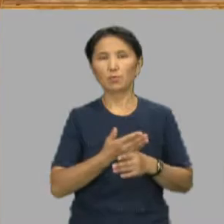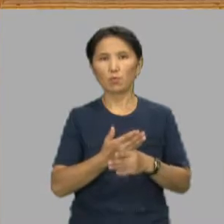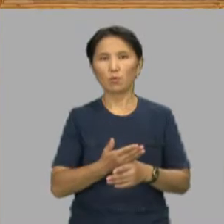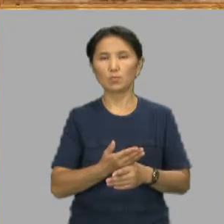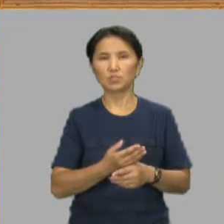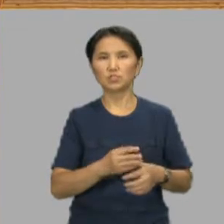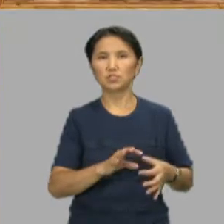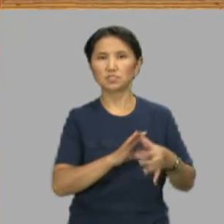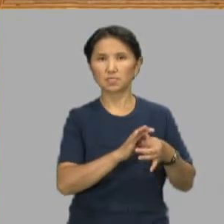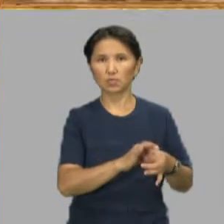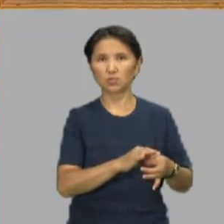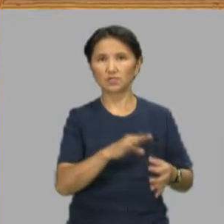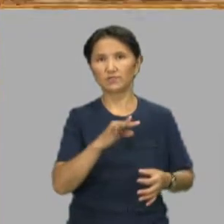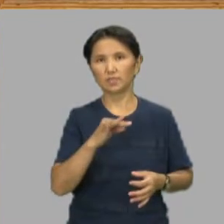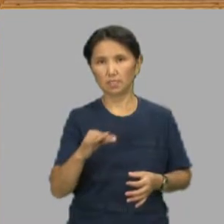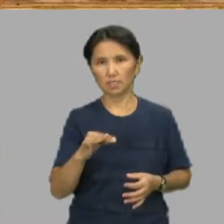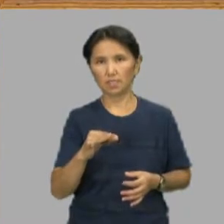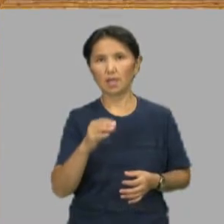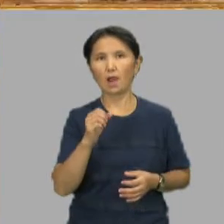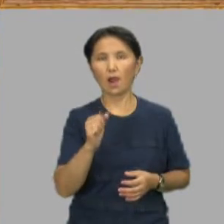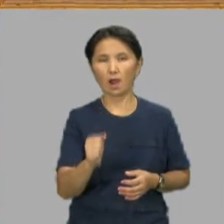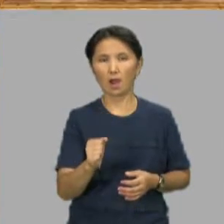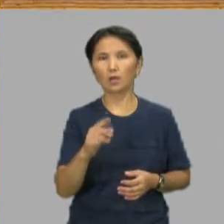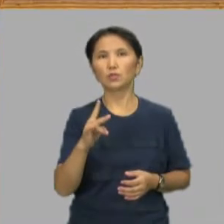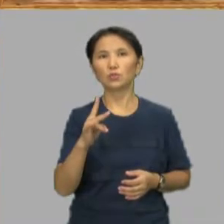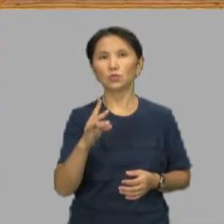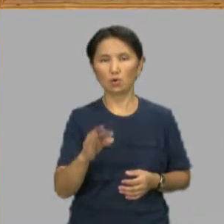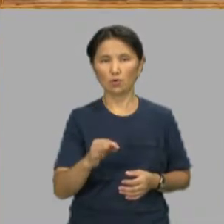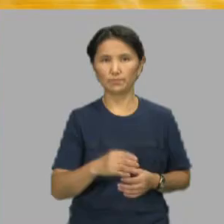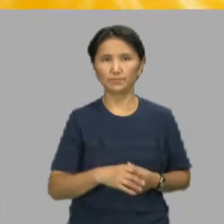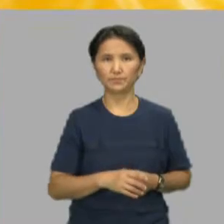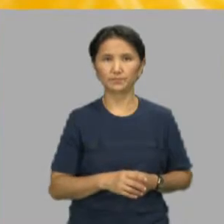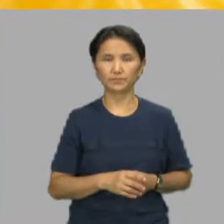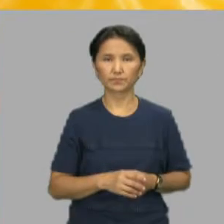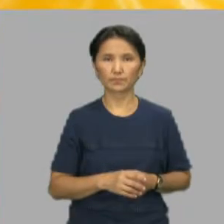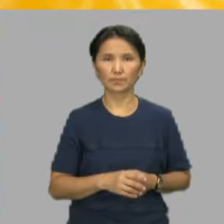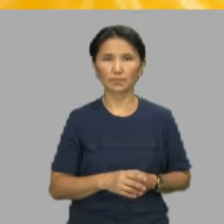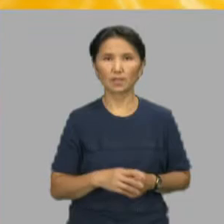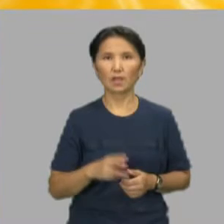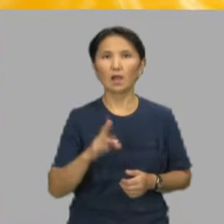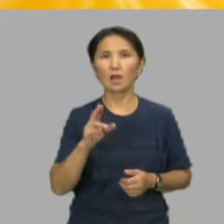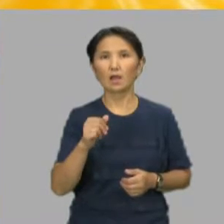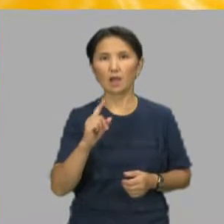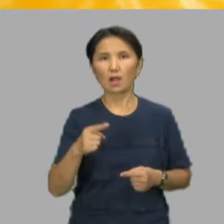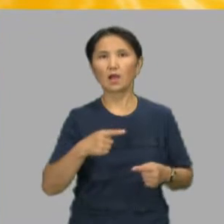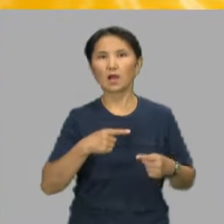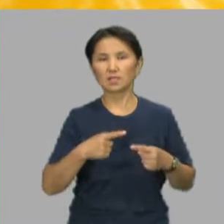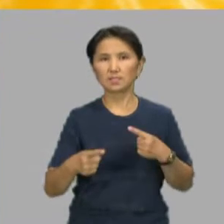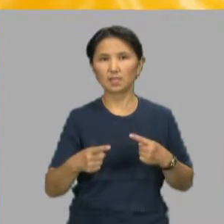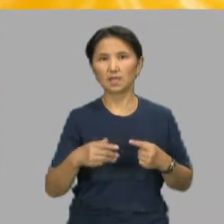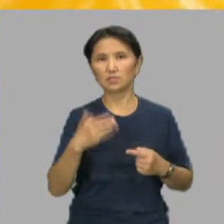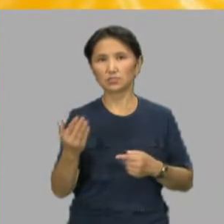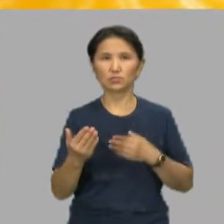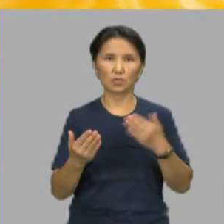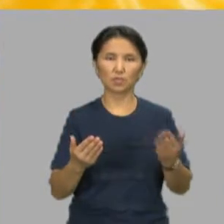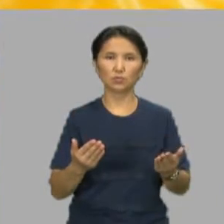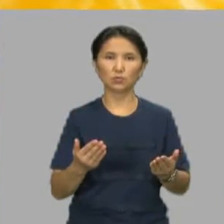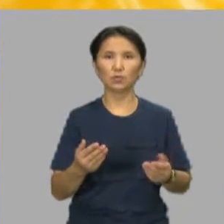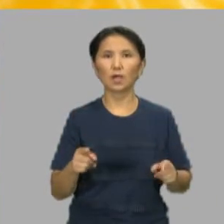союзов «и», «а», «но». Как отделяются друг от